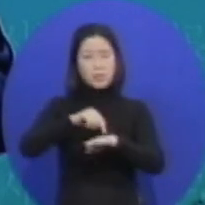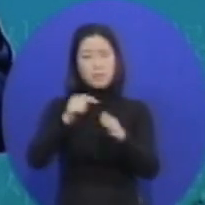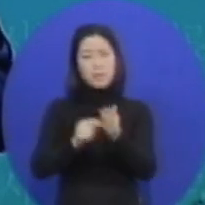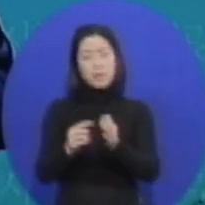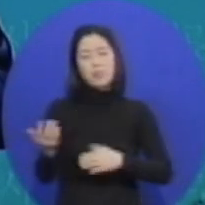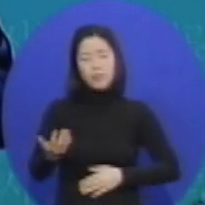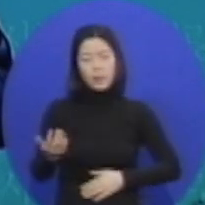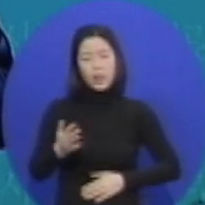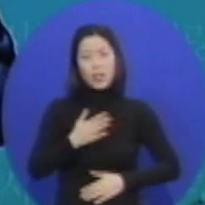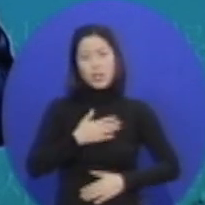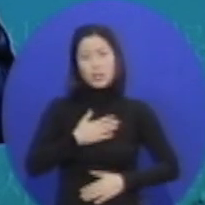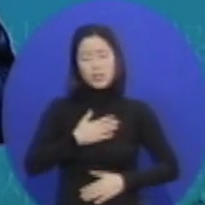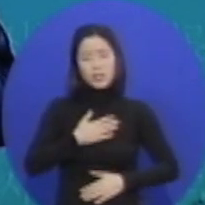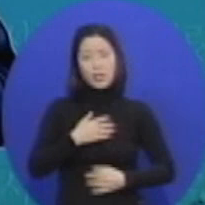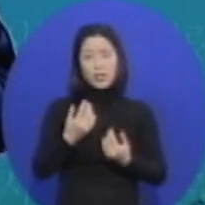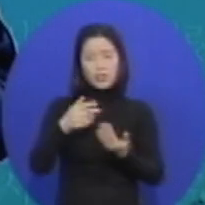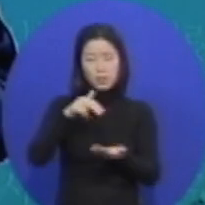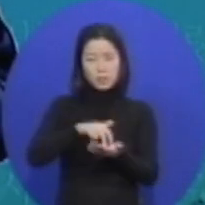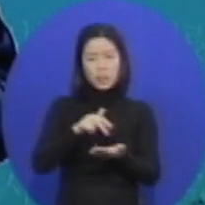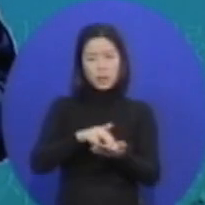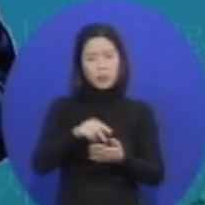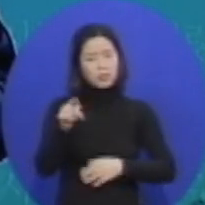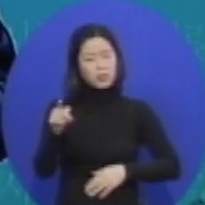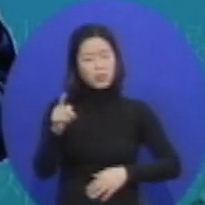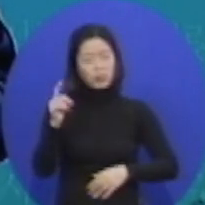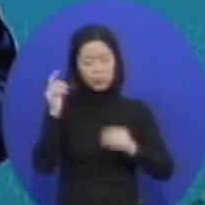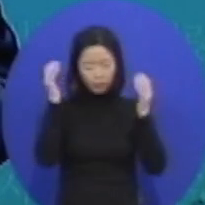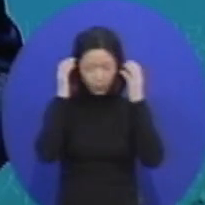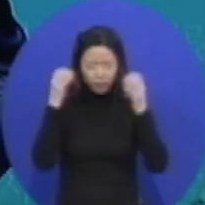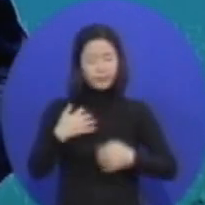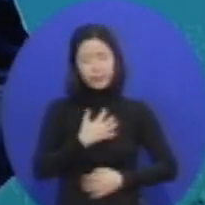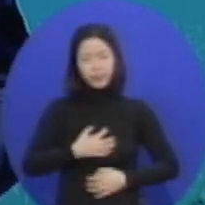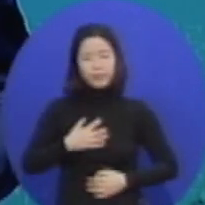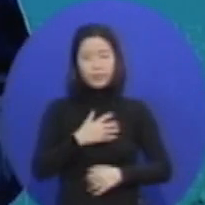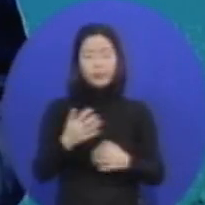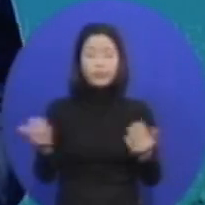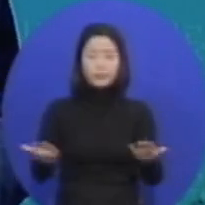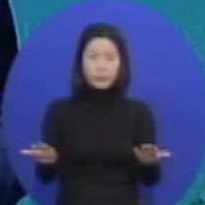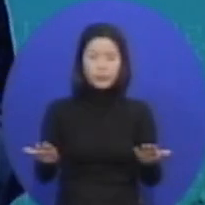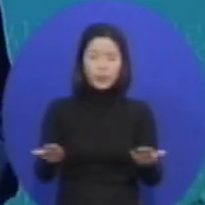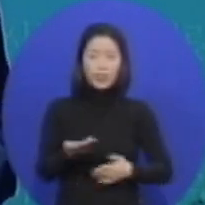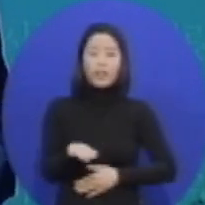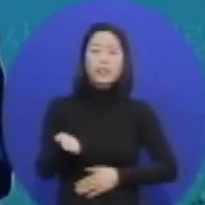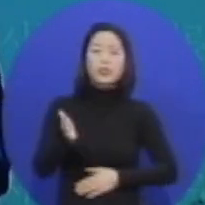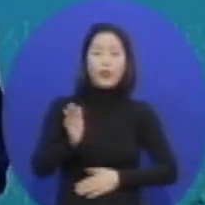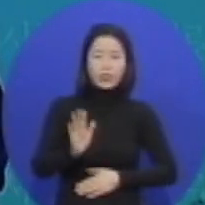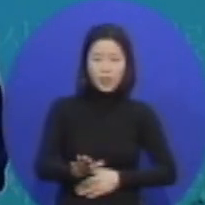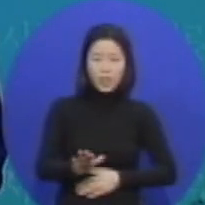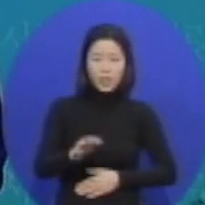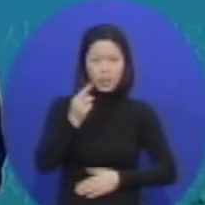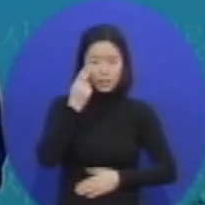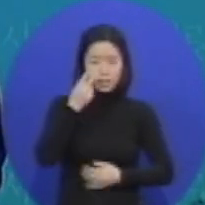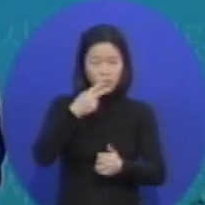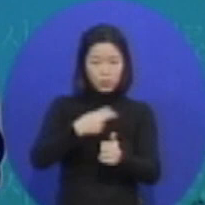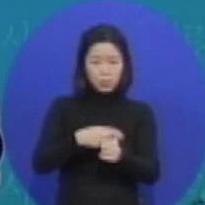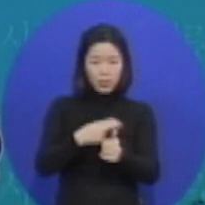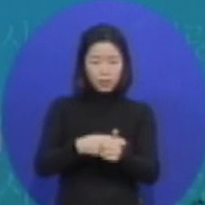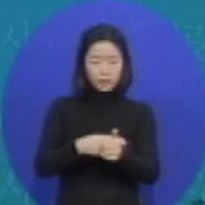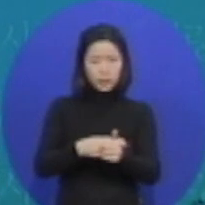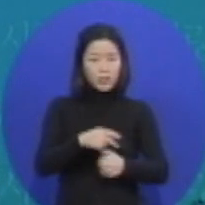그랬다면 얼마나 그게 괴로운 일이 겠어요 그런데 사도 바울은 그 고린도